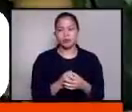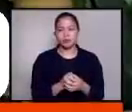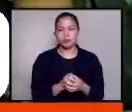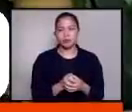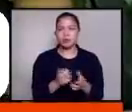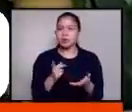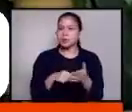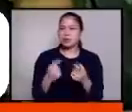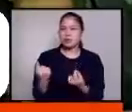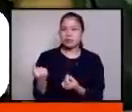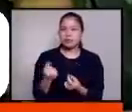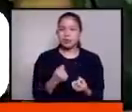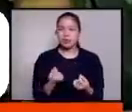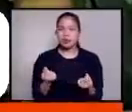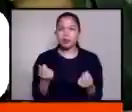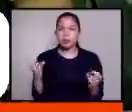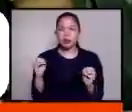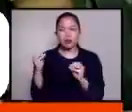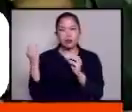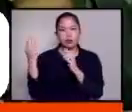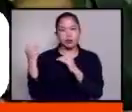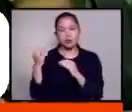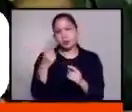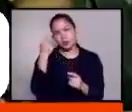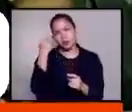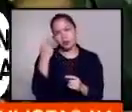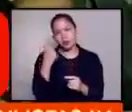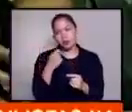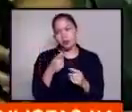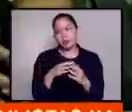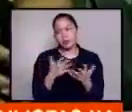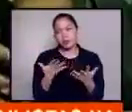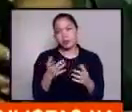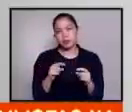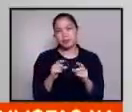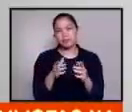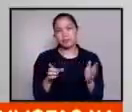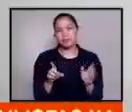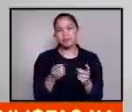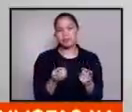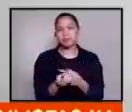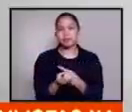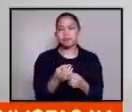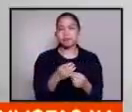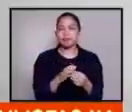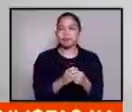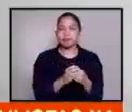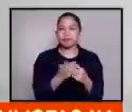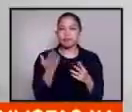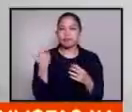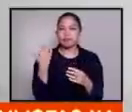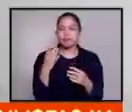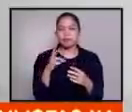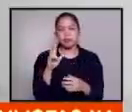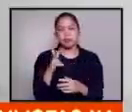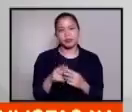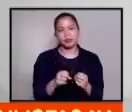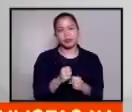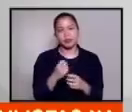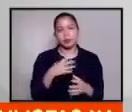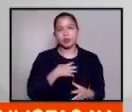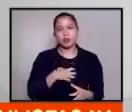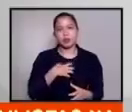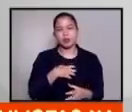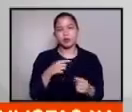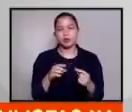Ano? Okay, wala na siyang nasaan sa'yo. Dahil pakakancel ko yung lisensya mo. Noong nakaraang taon, umabot sa 300 ang bilang ng